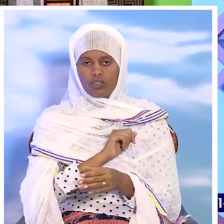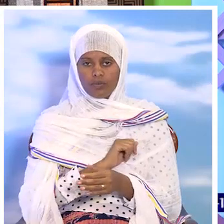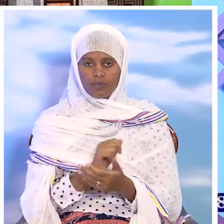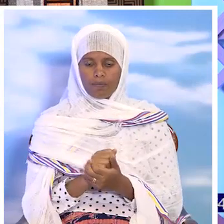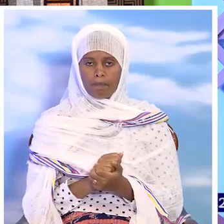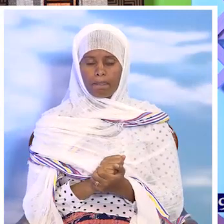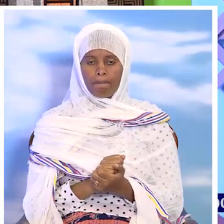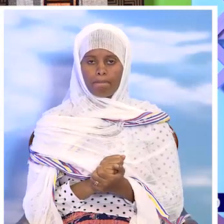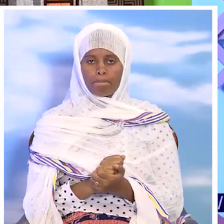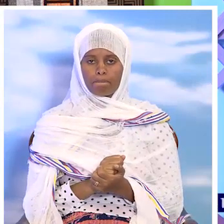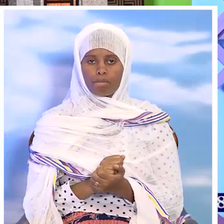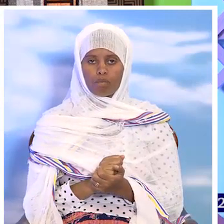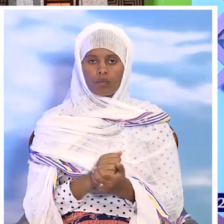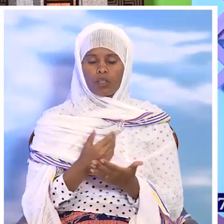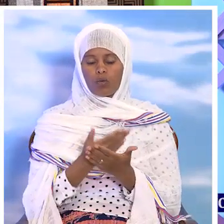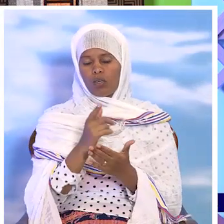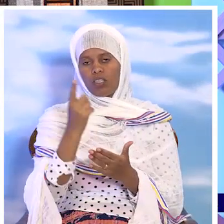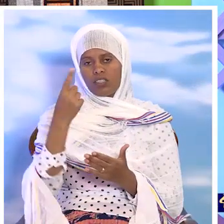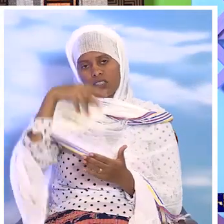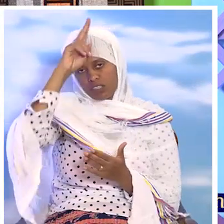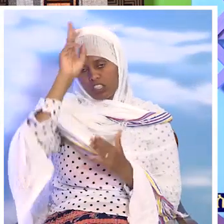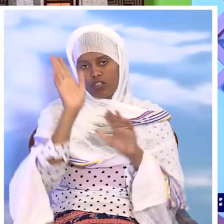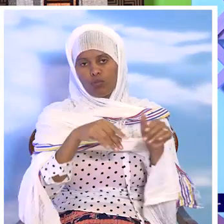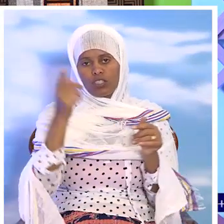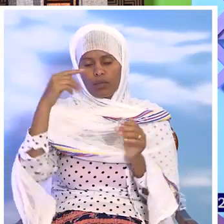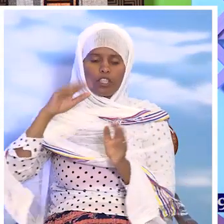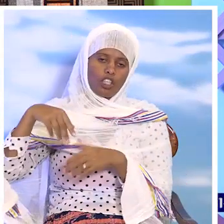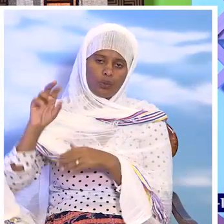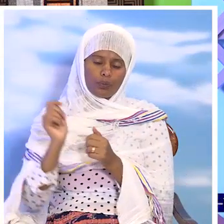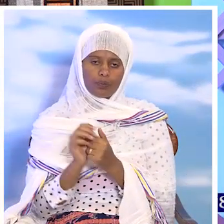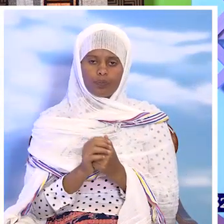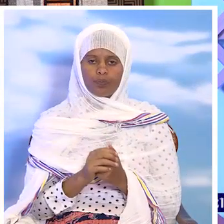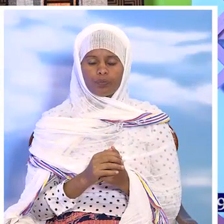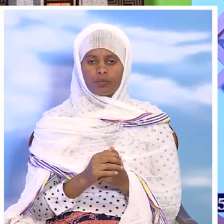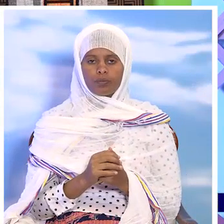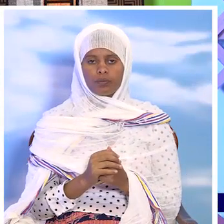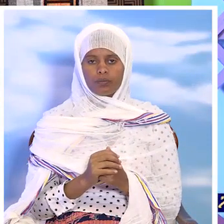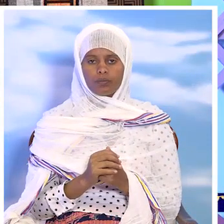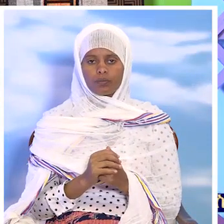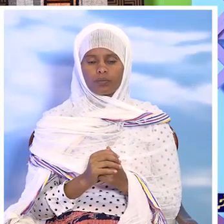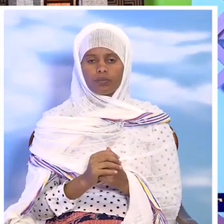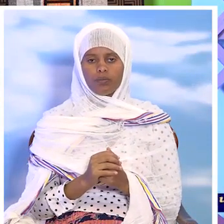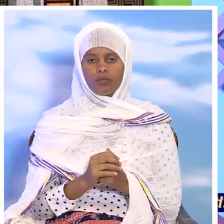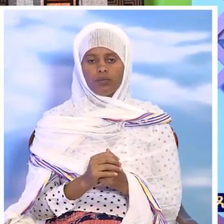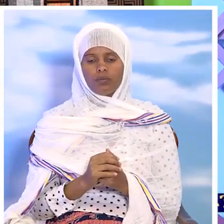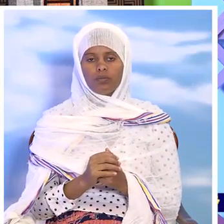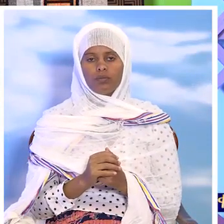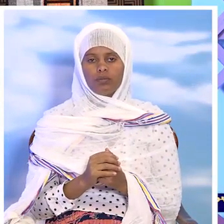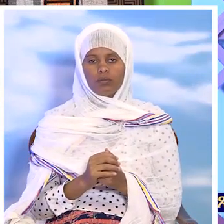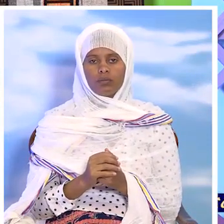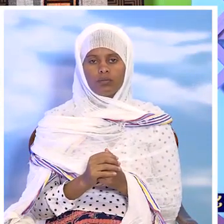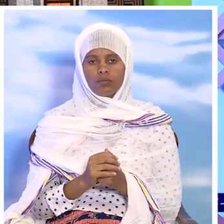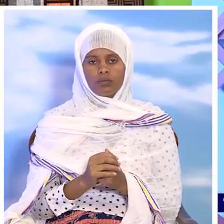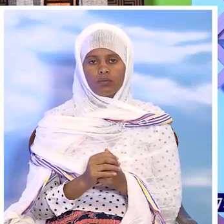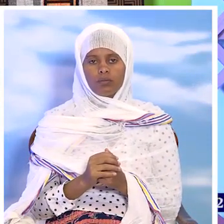ድማ ሓደጎ ይብለና ማለት እዩ። ለዘ እምድህርየ ዝብል ኣብነት እውን ንረክብ ኢና ማለት እዩ። ለዘ